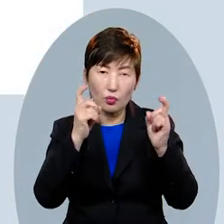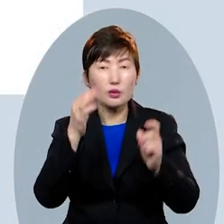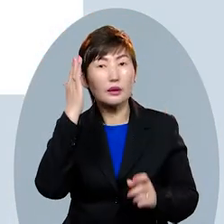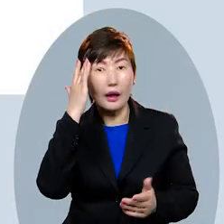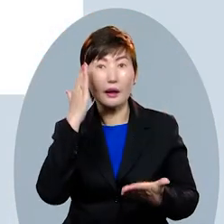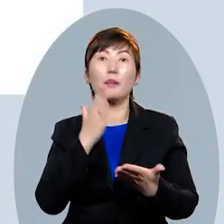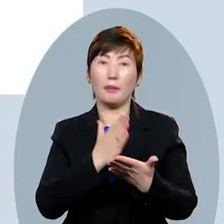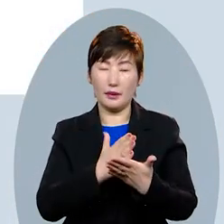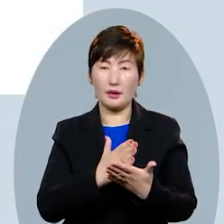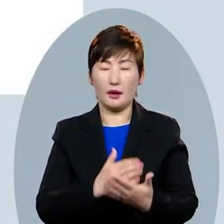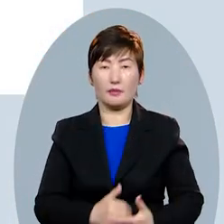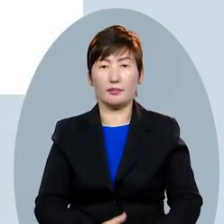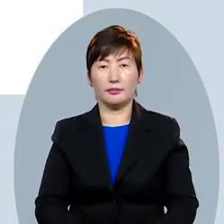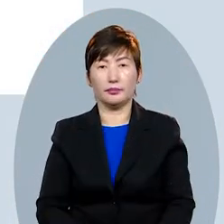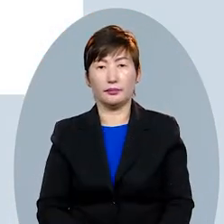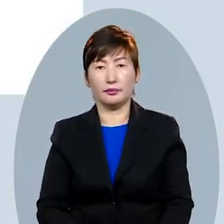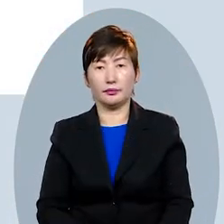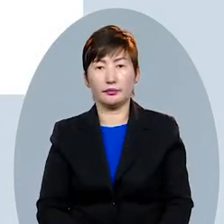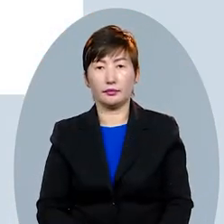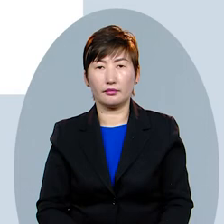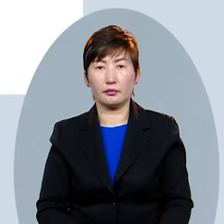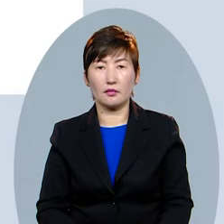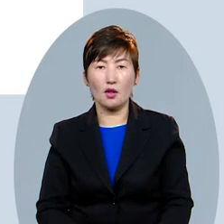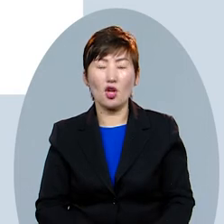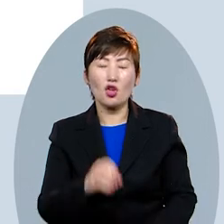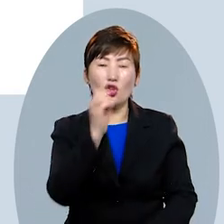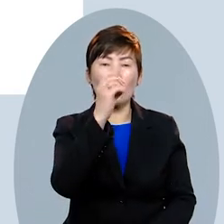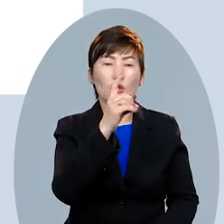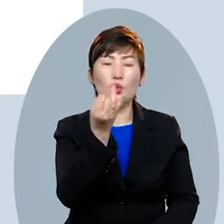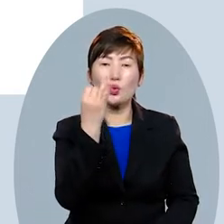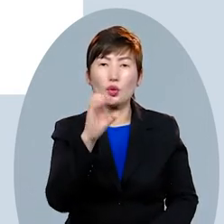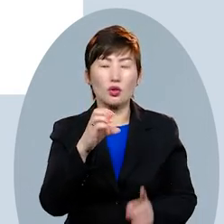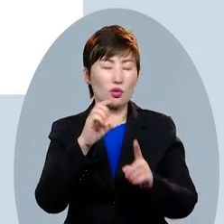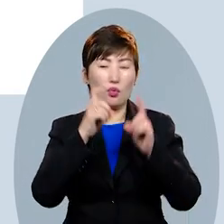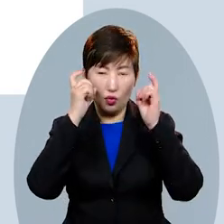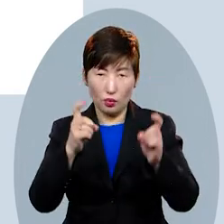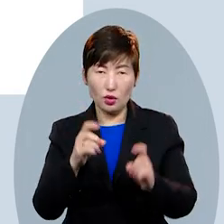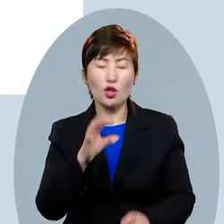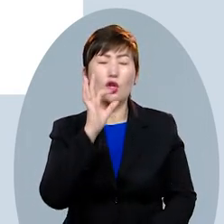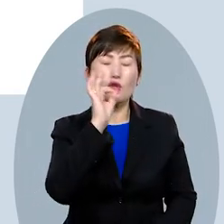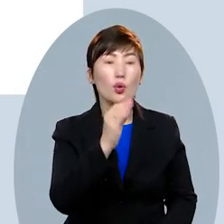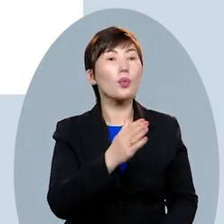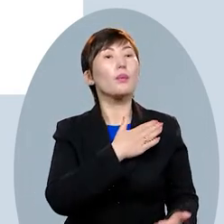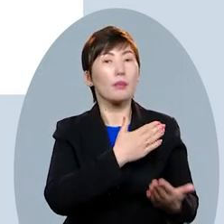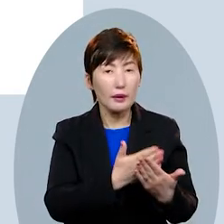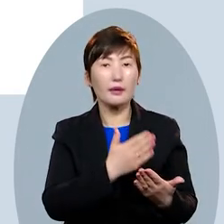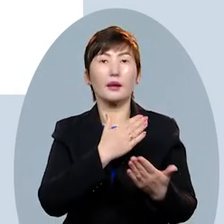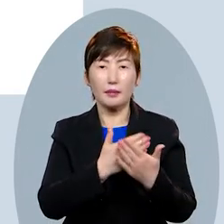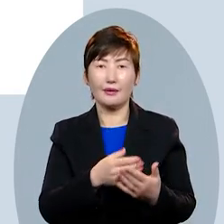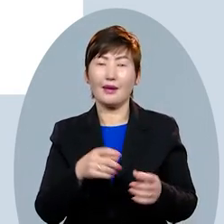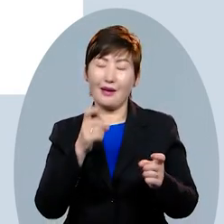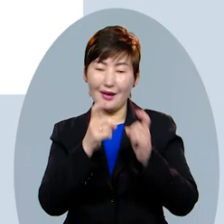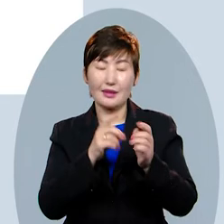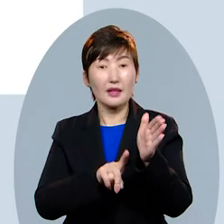хүмүүжүүлж ухаарыг ойлгуулдаг байсан. За ёс зүйн хүмүүжил болох зөв мэдлэх хүндлэх гэдэг бол сайхан харилцааны эхлэл